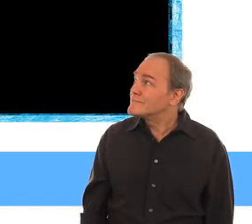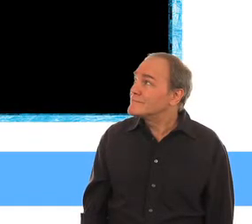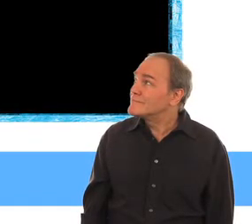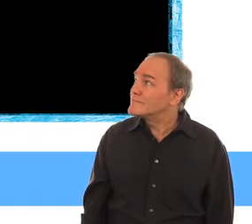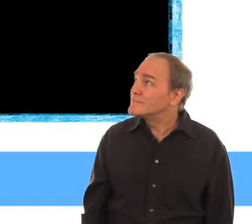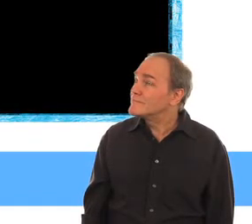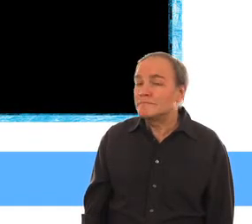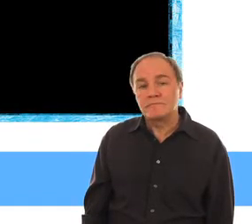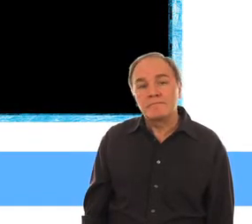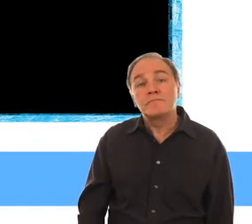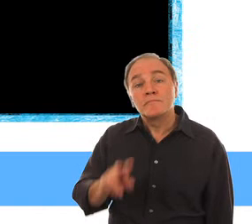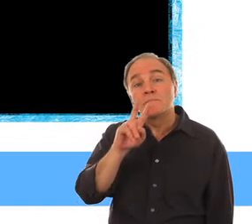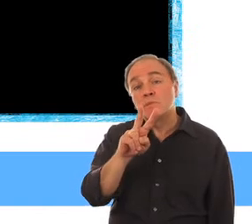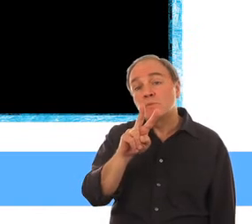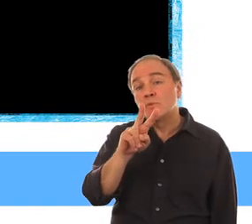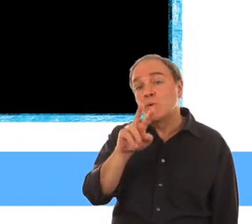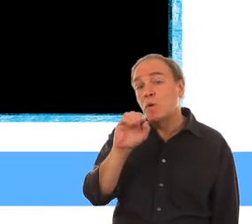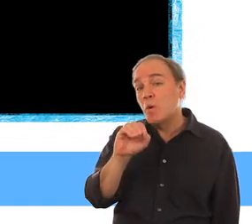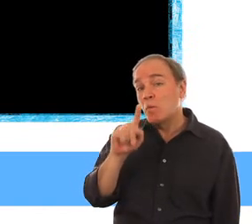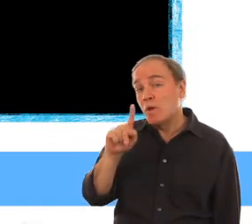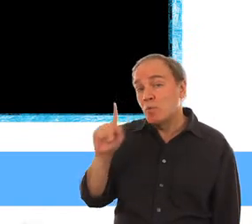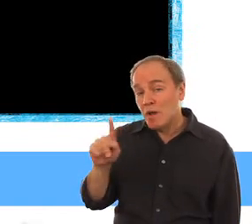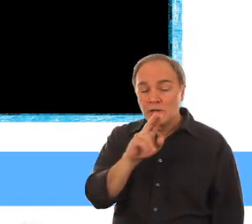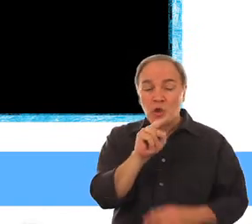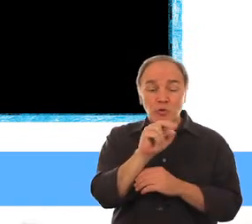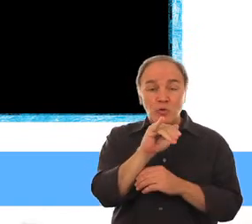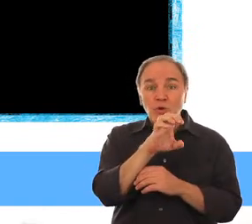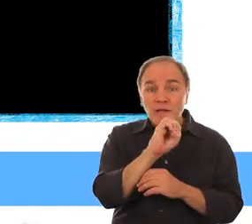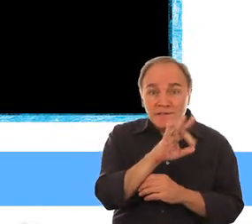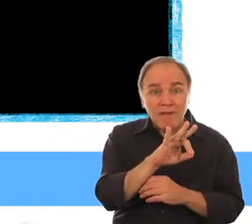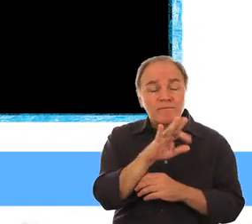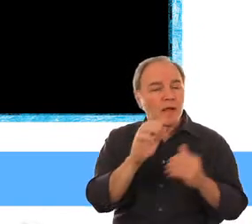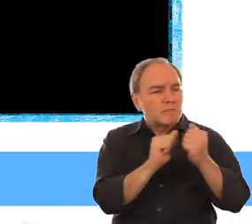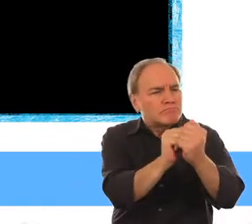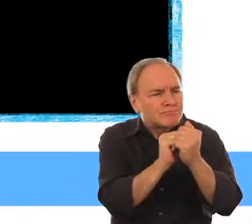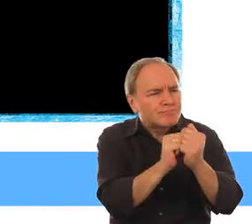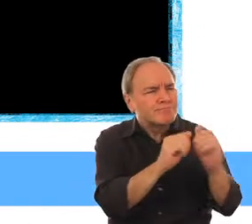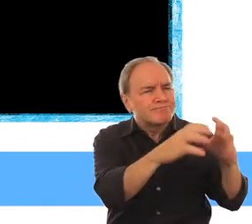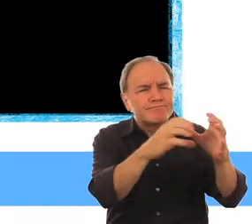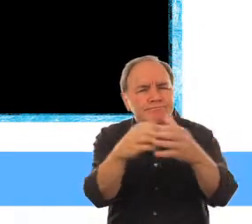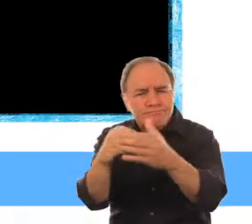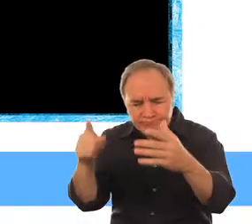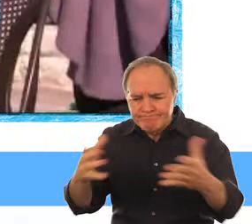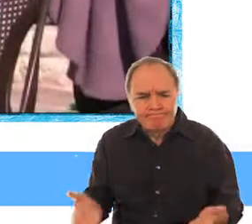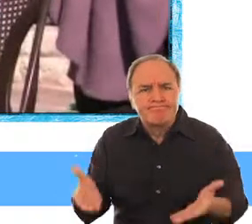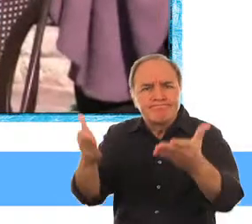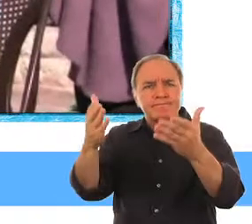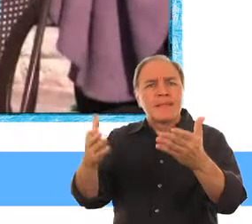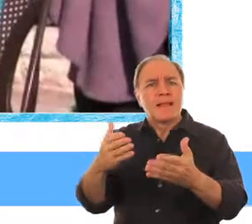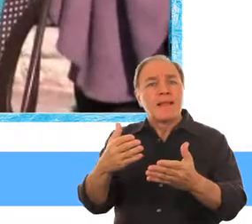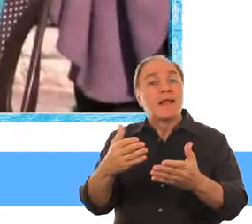En 2011, l'UNICEF et ses partenaires ont contribué à accroître la participation des enfants handicapés par le biais du sport.